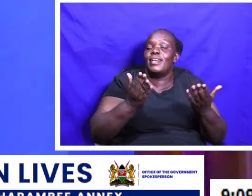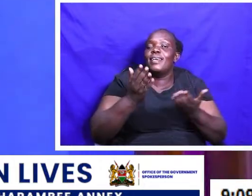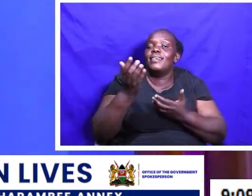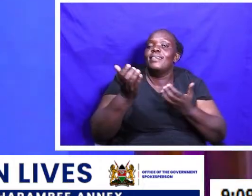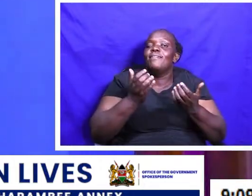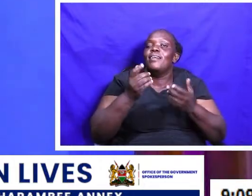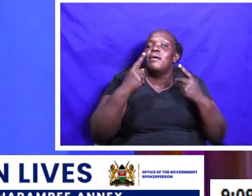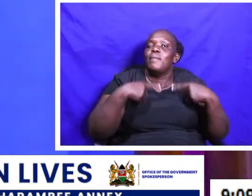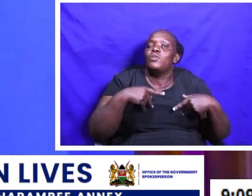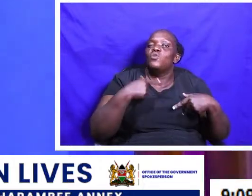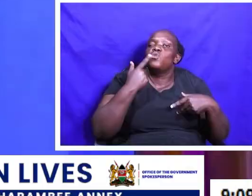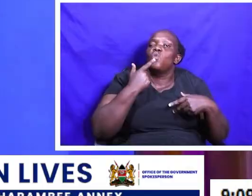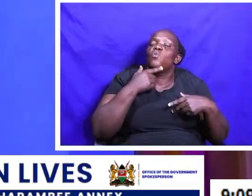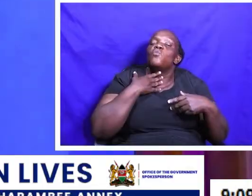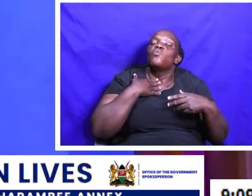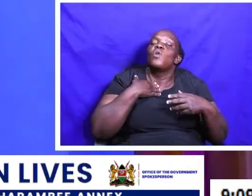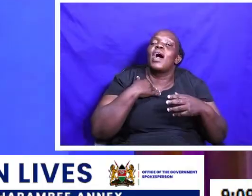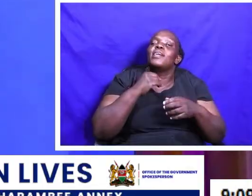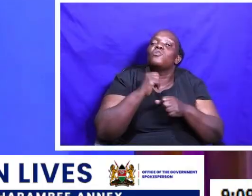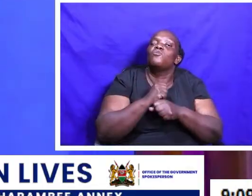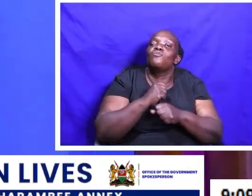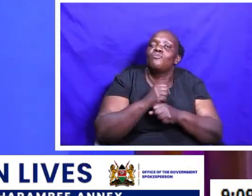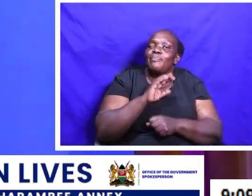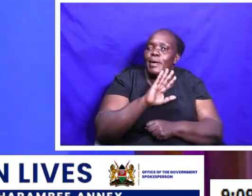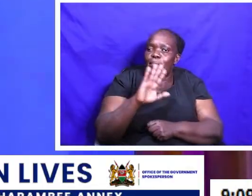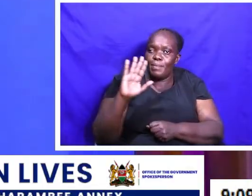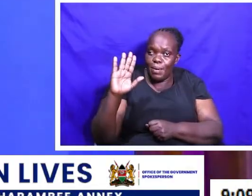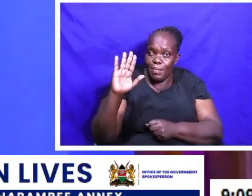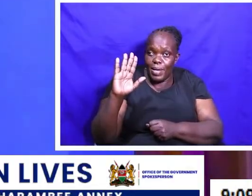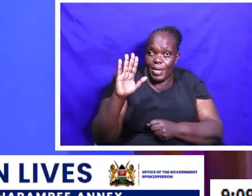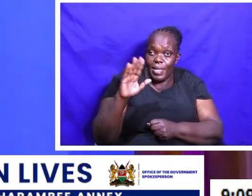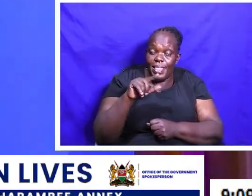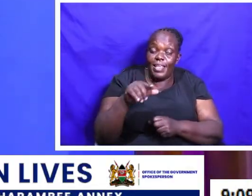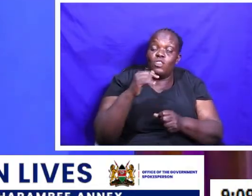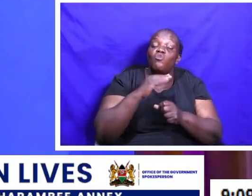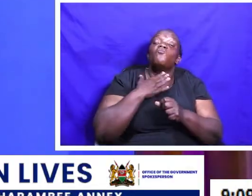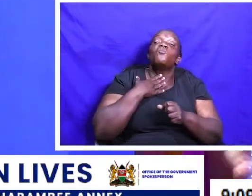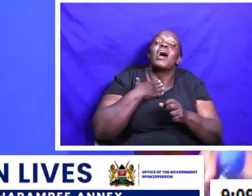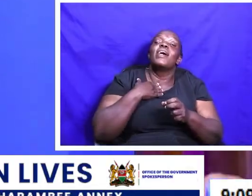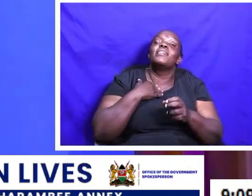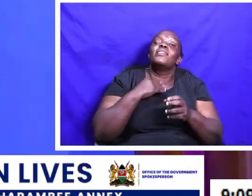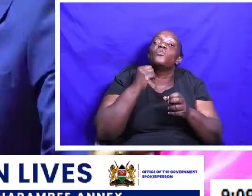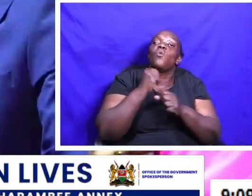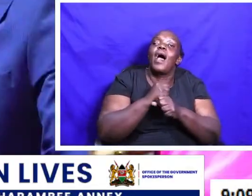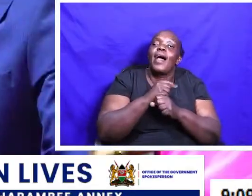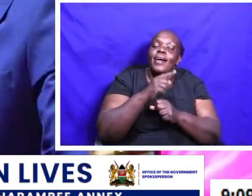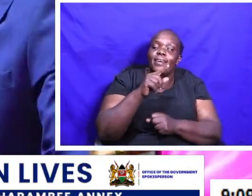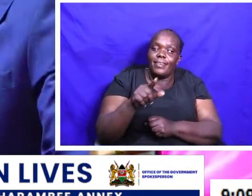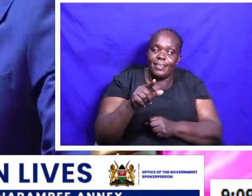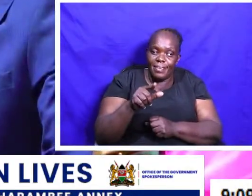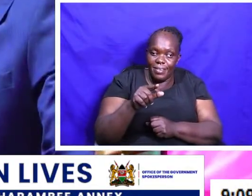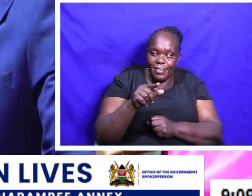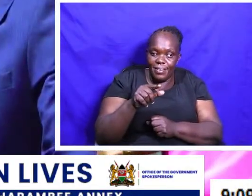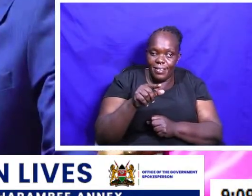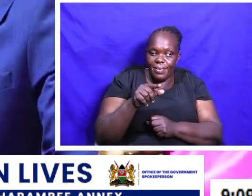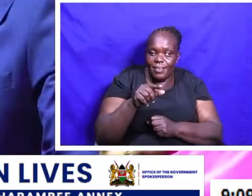tumemleta ahudumiwe na yule mtu ambaye anataka kupatia huduma. Sasa hiyo ndio kazi sisi tunafanya kama